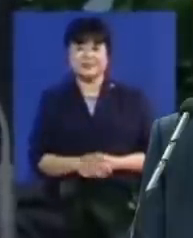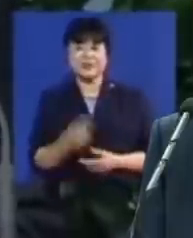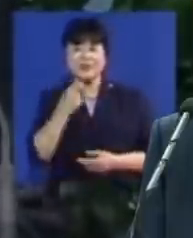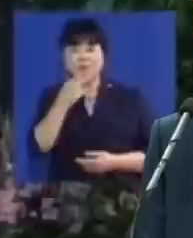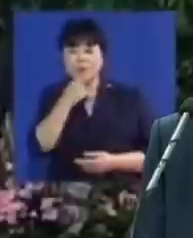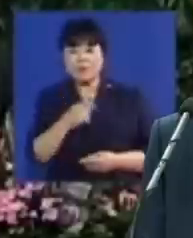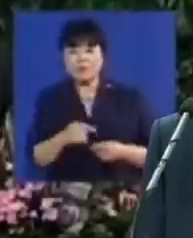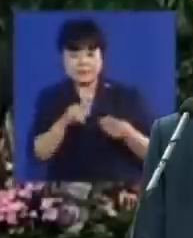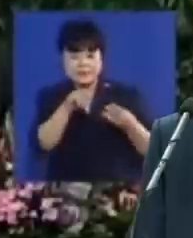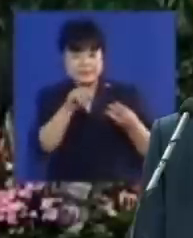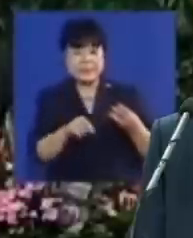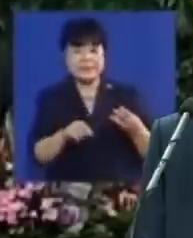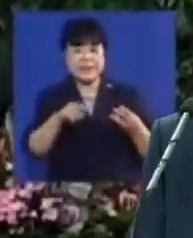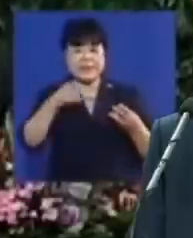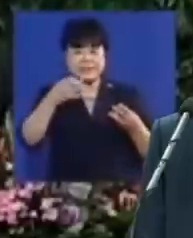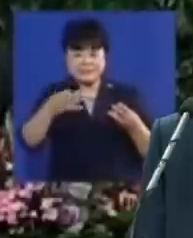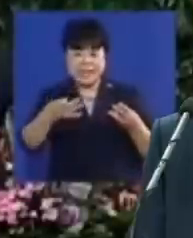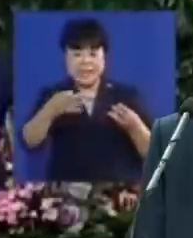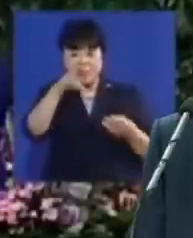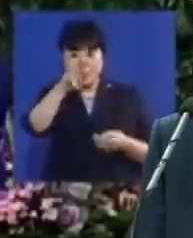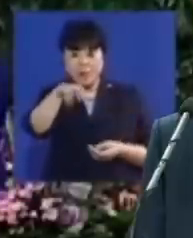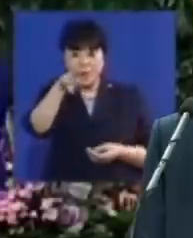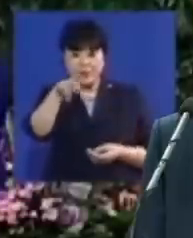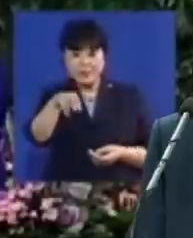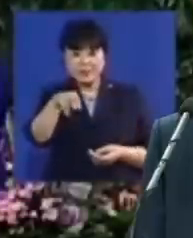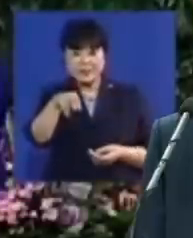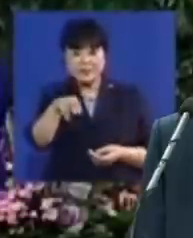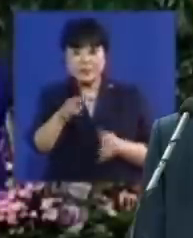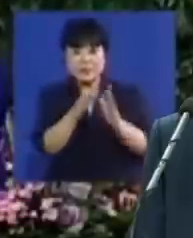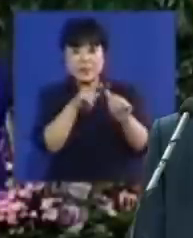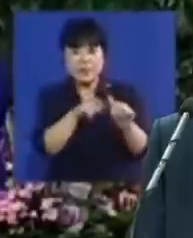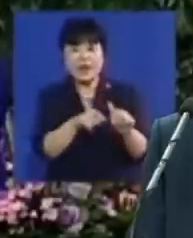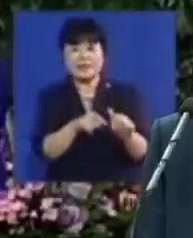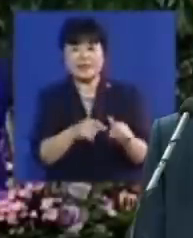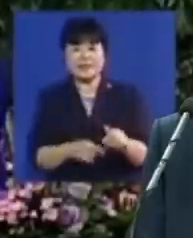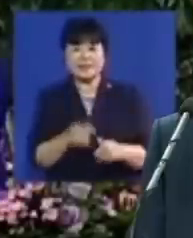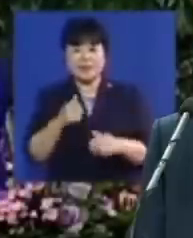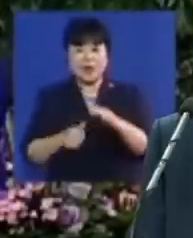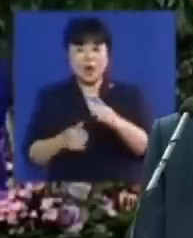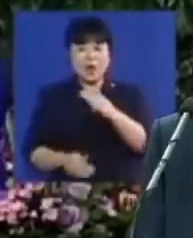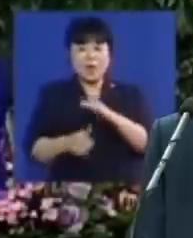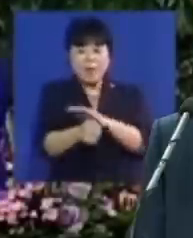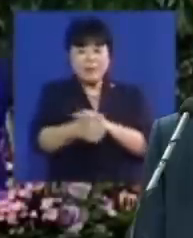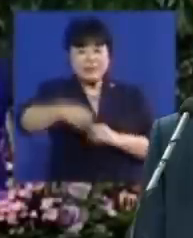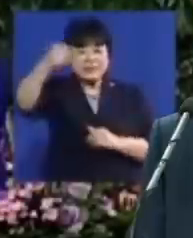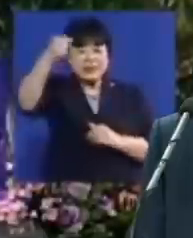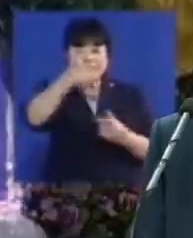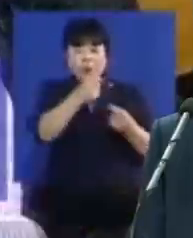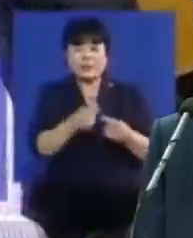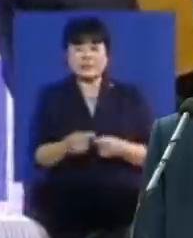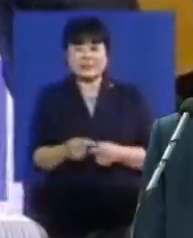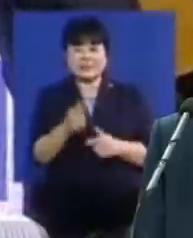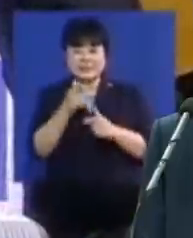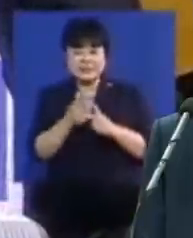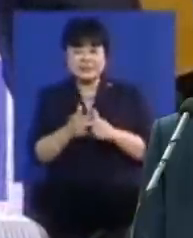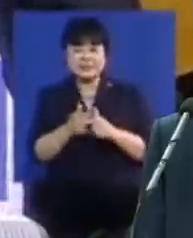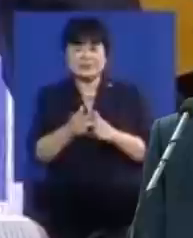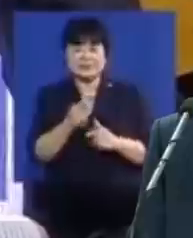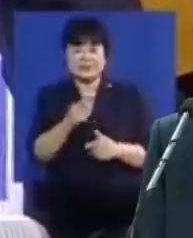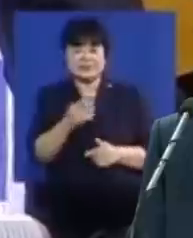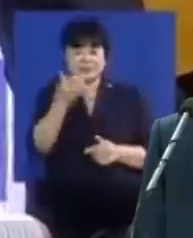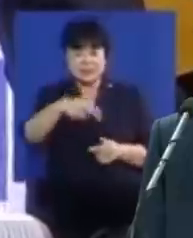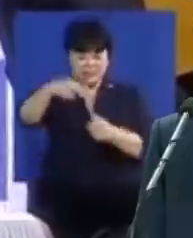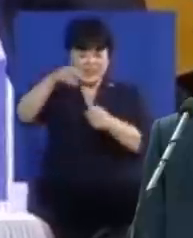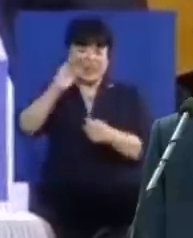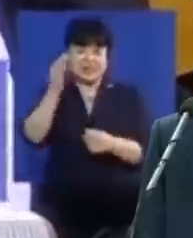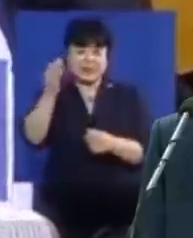요한복음 3장 14절로 15절 우리 다 같이 읽어보십시다. 모세가 광야에서 뱀을 든 것 같이 인자도